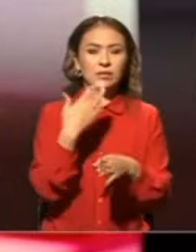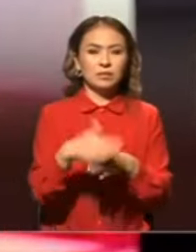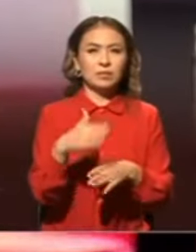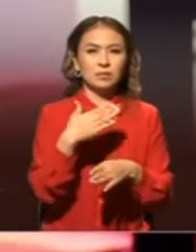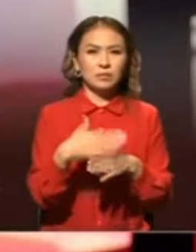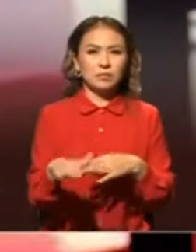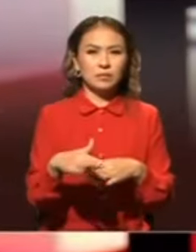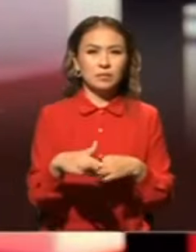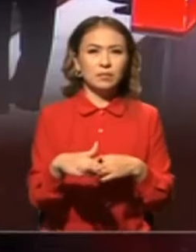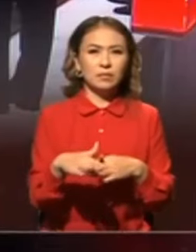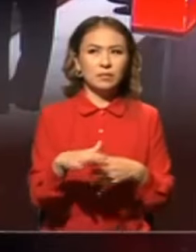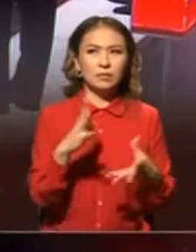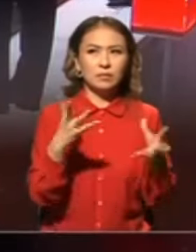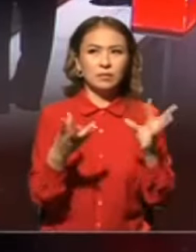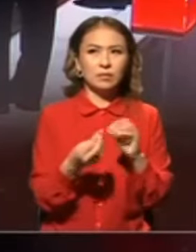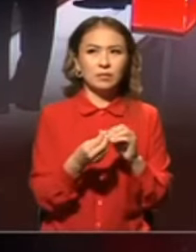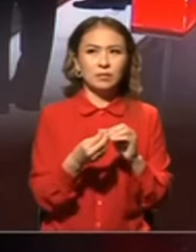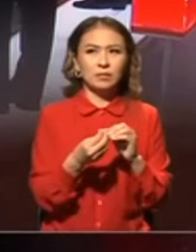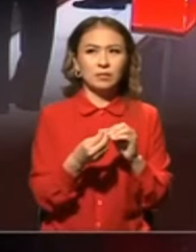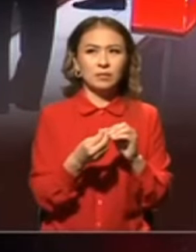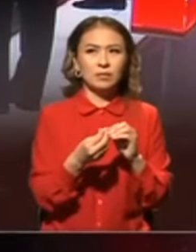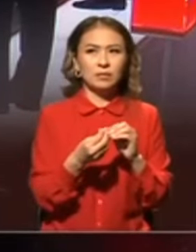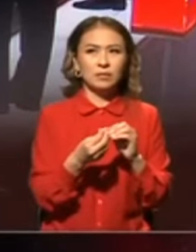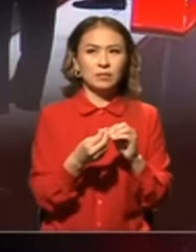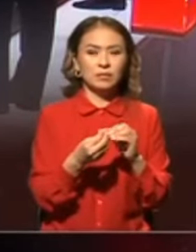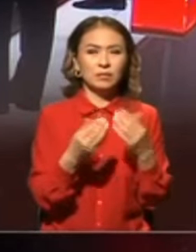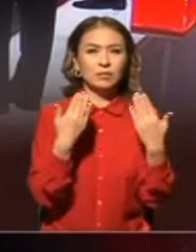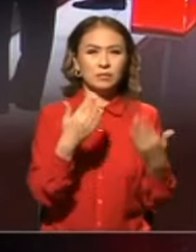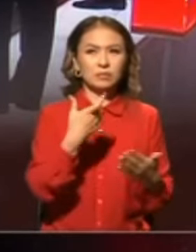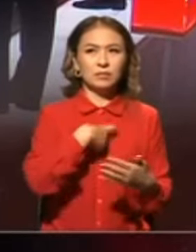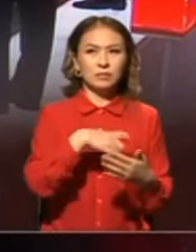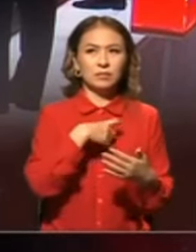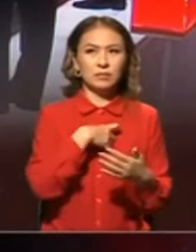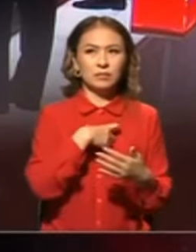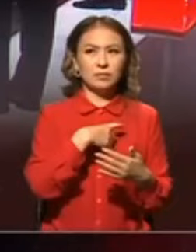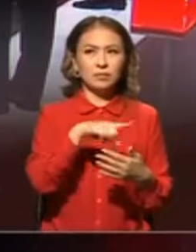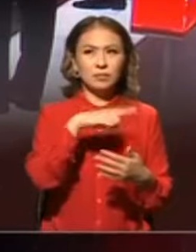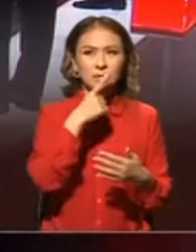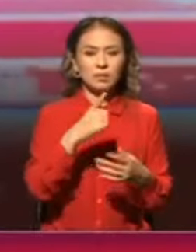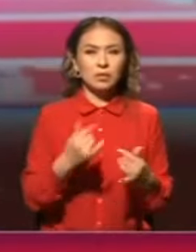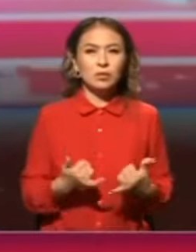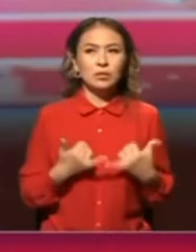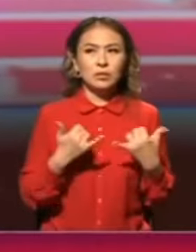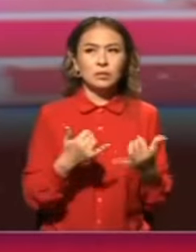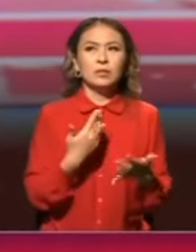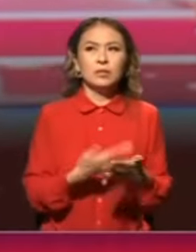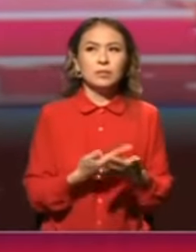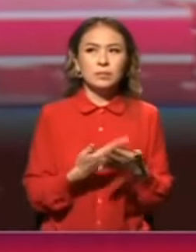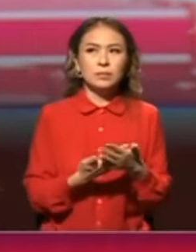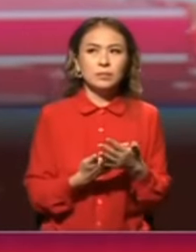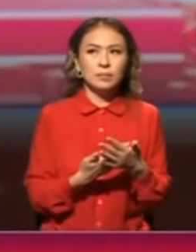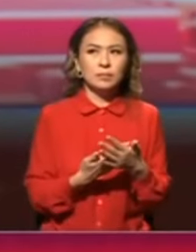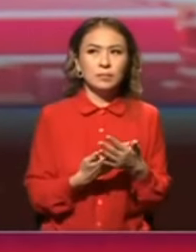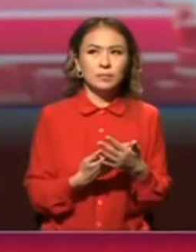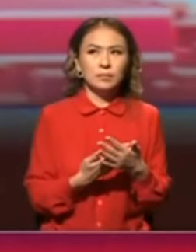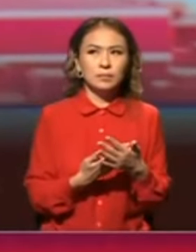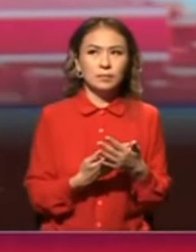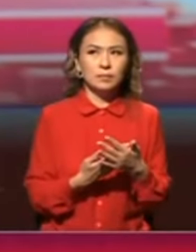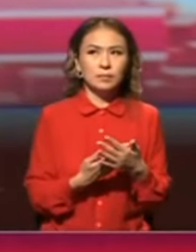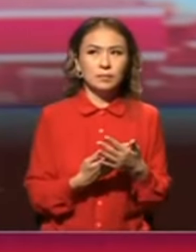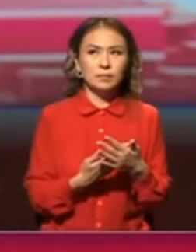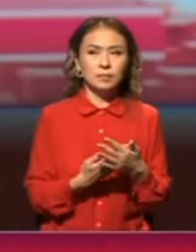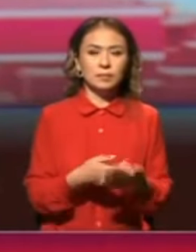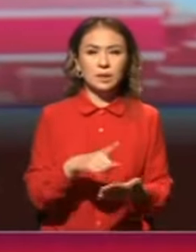мырза. Ұсынысқа көшейік. Бағанадан бері сіз өзіңіз айтасыз, сынаңдар, ұсыныңдар деген сияқты, иә? Нұрлыбек мырза сынады, ұсынып